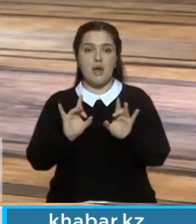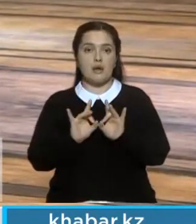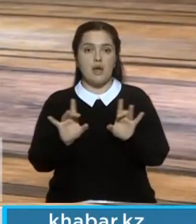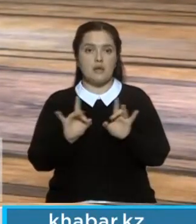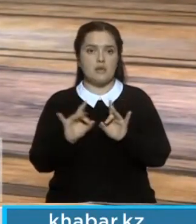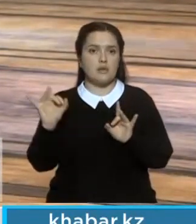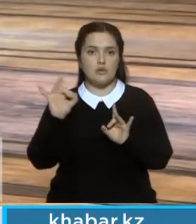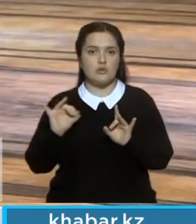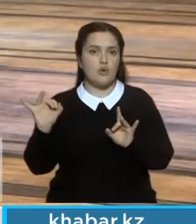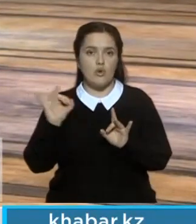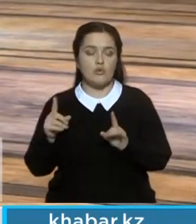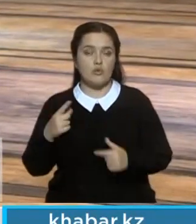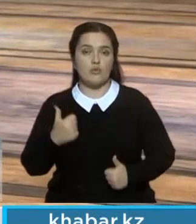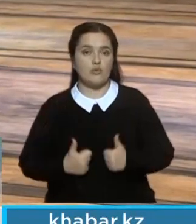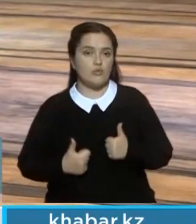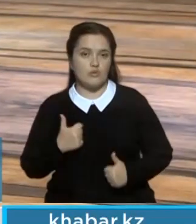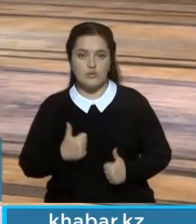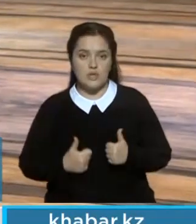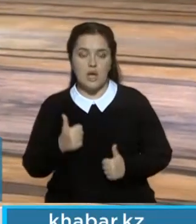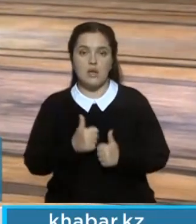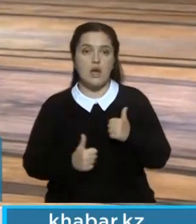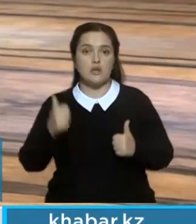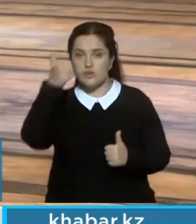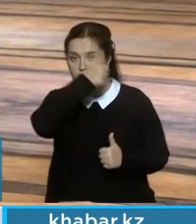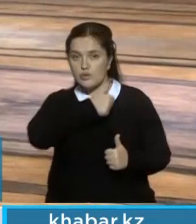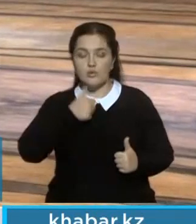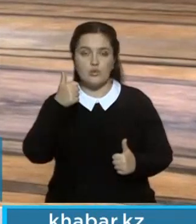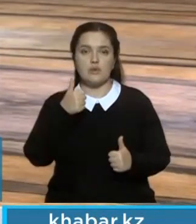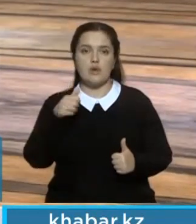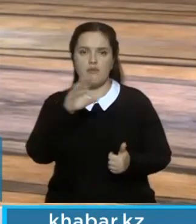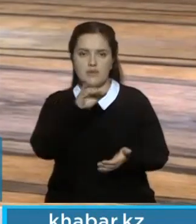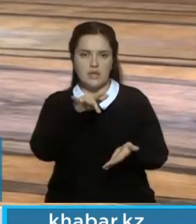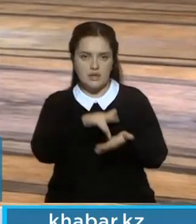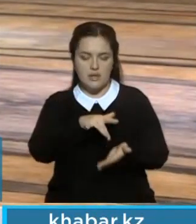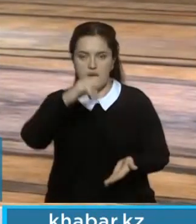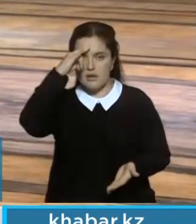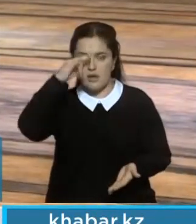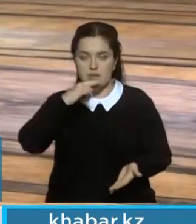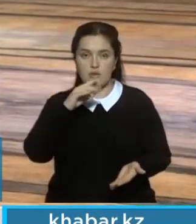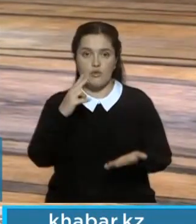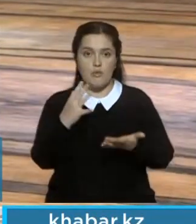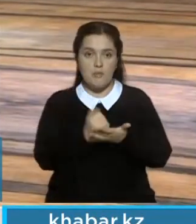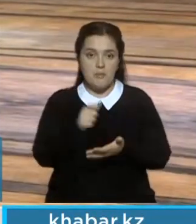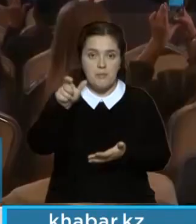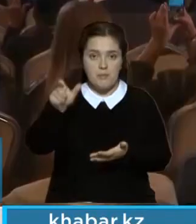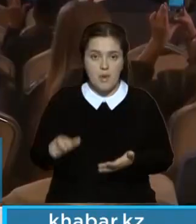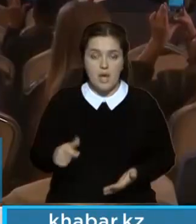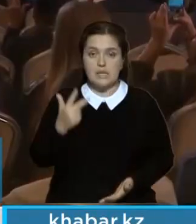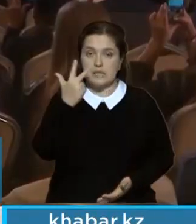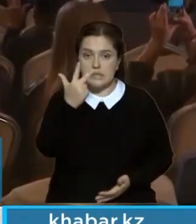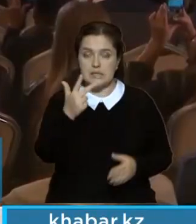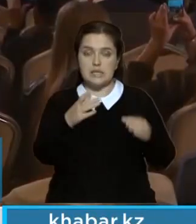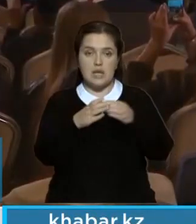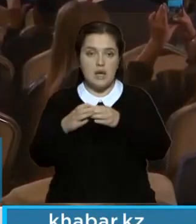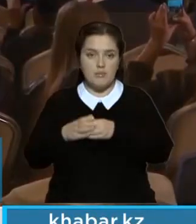об истории самого конкурса. Он ежегодно проводится во всех регионах страны. Победители выбирают по трем номинациям.